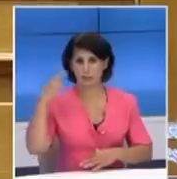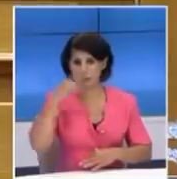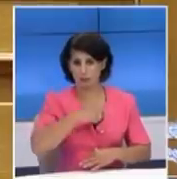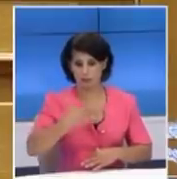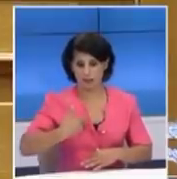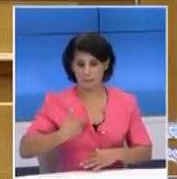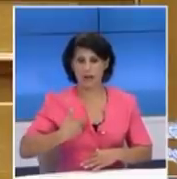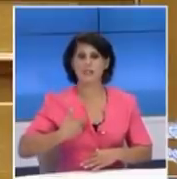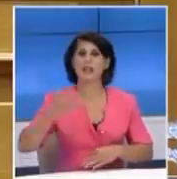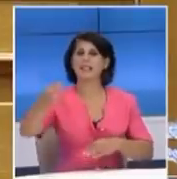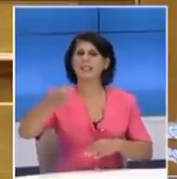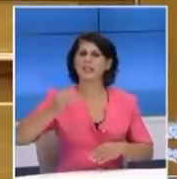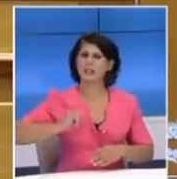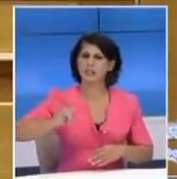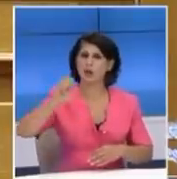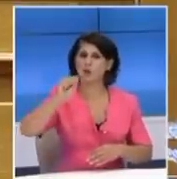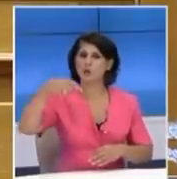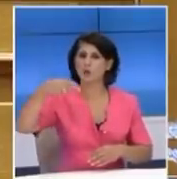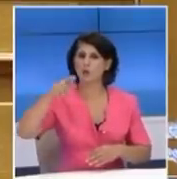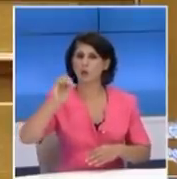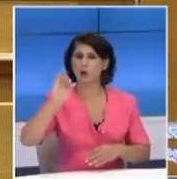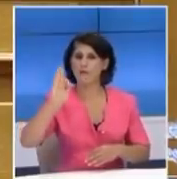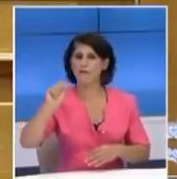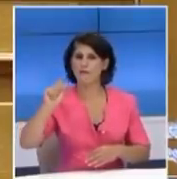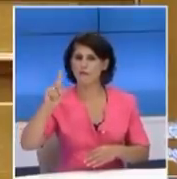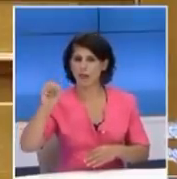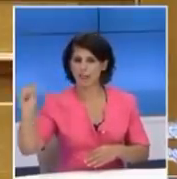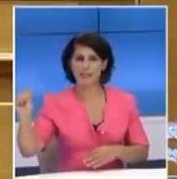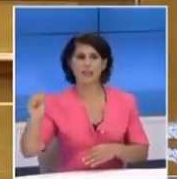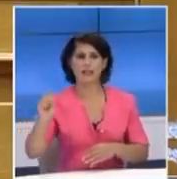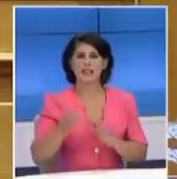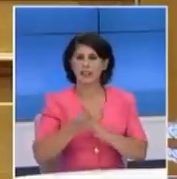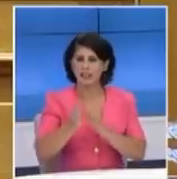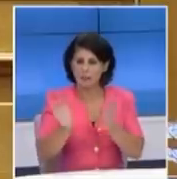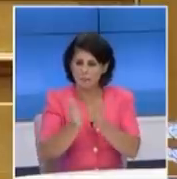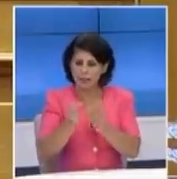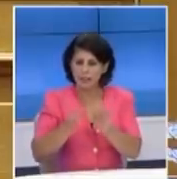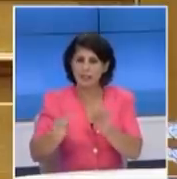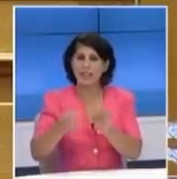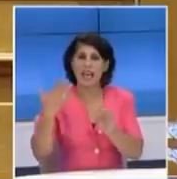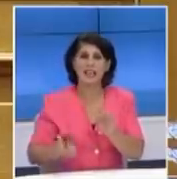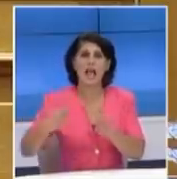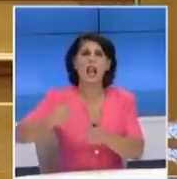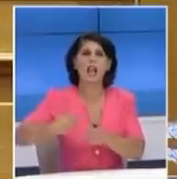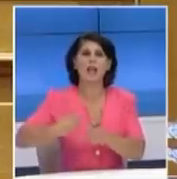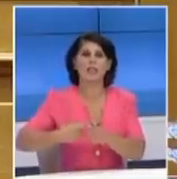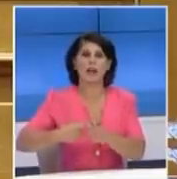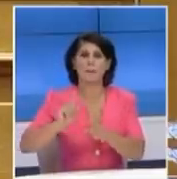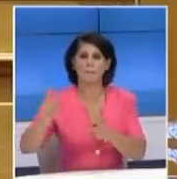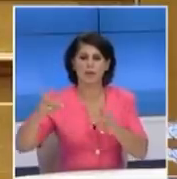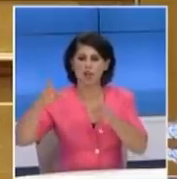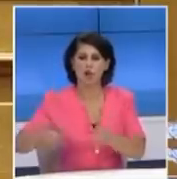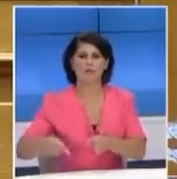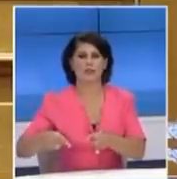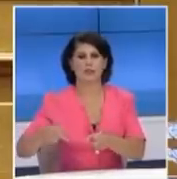για μας και τα διαπόδια νησιά, και οι Στροφάντες, και το Καστελόριζο, και τα 14 άλλα μικρά νησιά, είναι Ελλάδα. Μην κόβετε